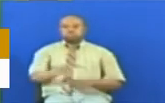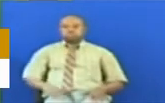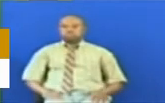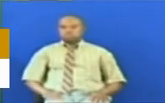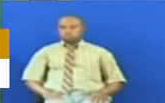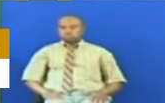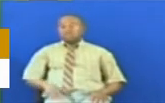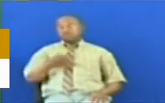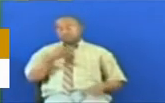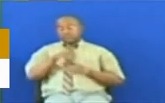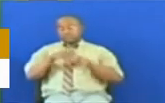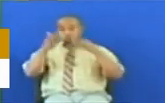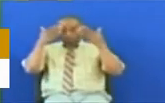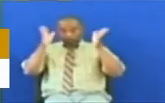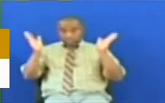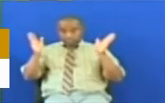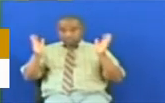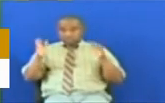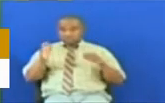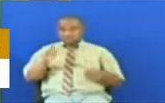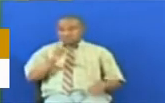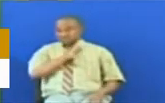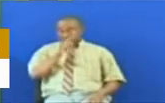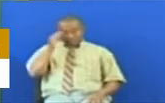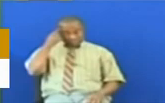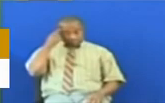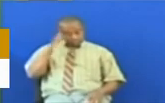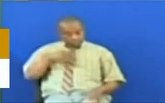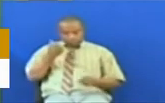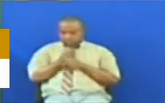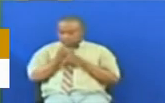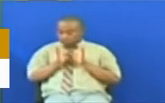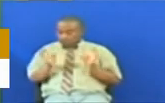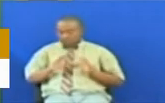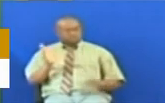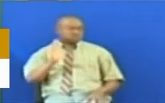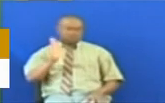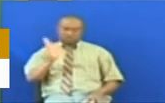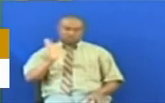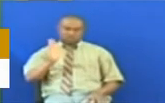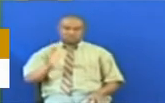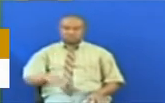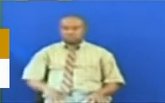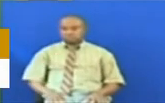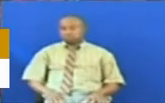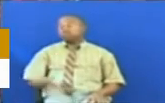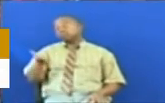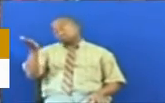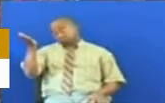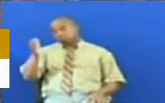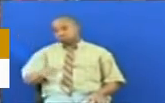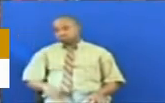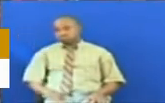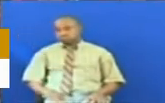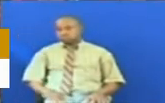isijaonekana kwamba kuna watu wanataka kutengeneza ubaguzi, kitu ambacho hakikuwepo kwenye hotuba yetu. Ni hayo tu Mheshimiwa Spika, ni